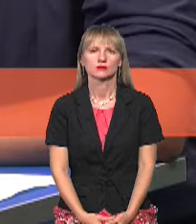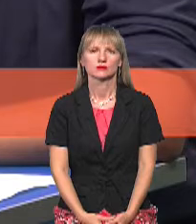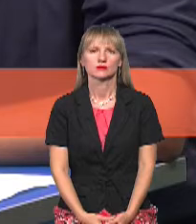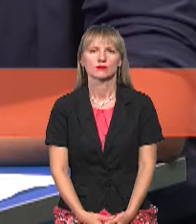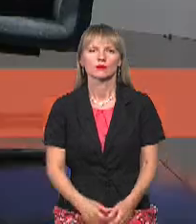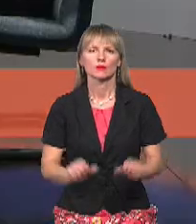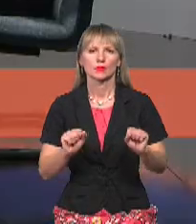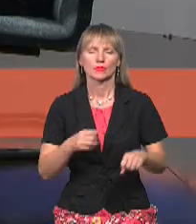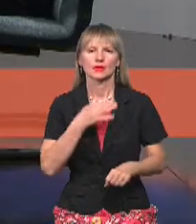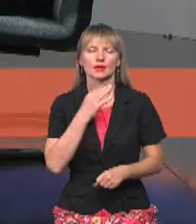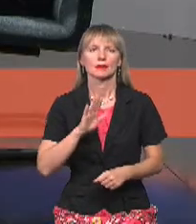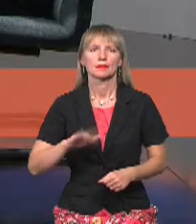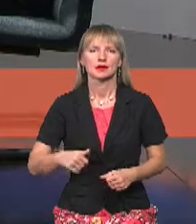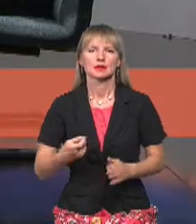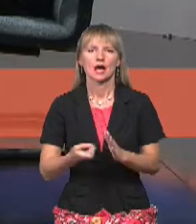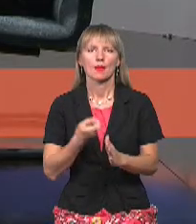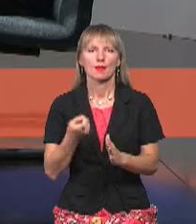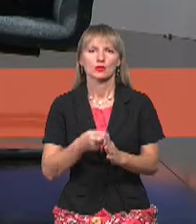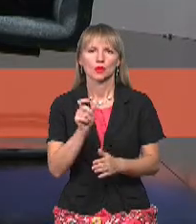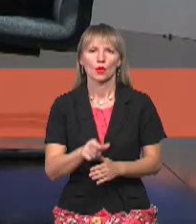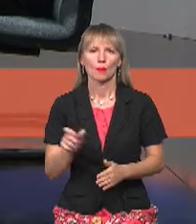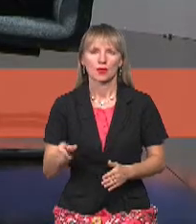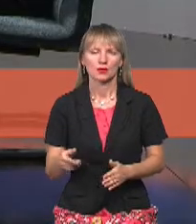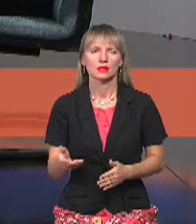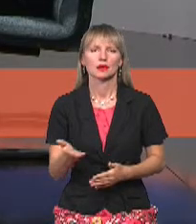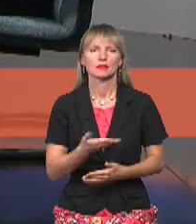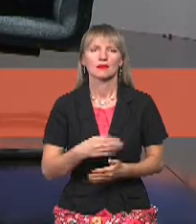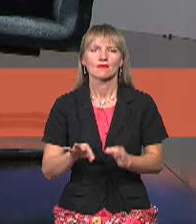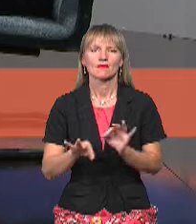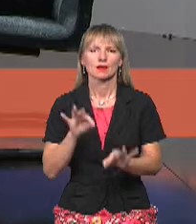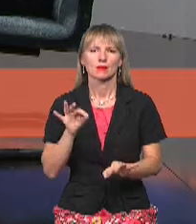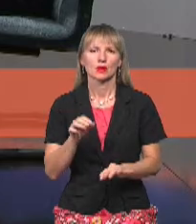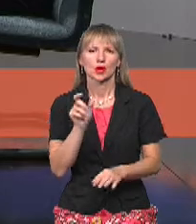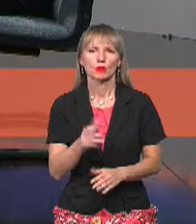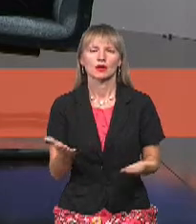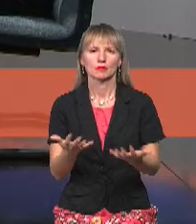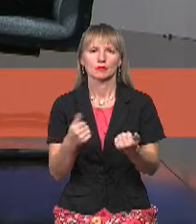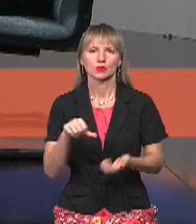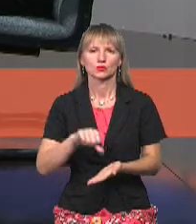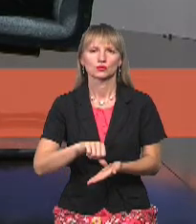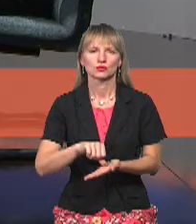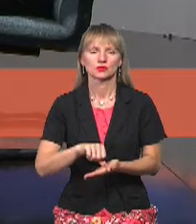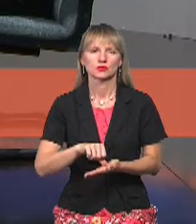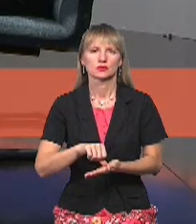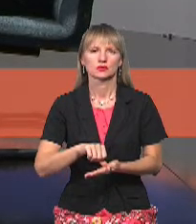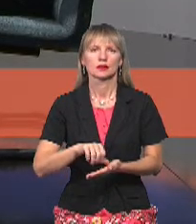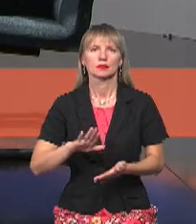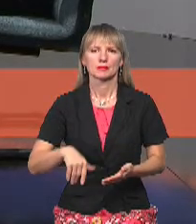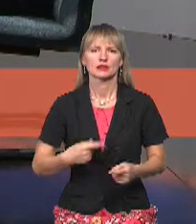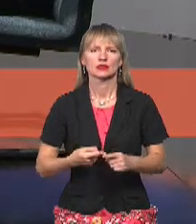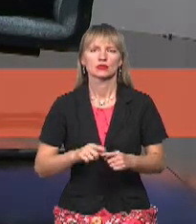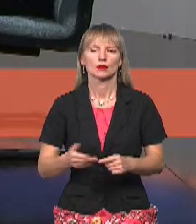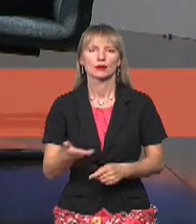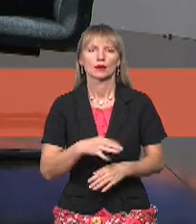Як ми вже зазначили, після анкетування громад ми вибираємо громади, які приймають участь. Після цього